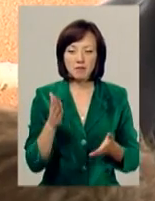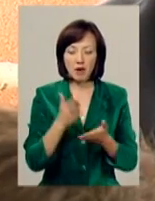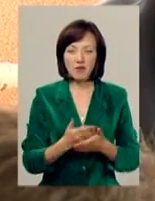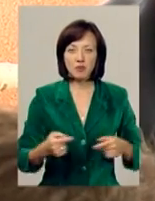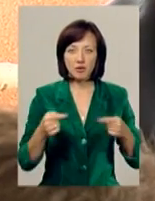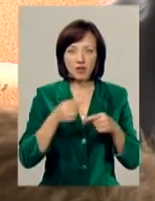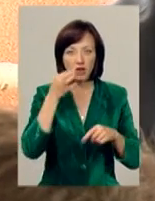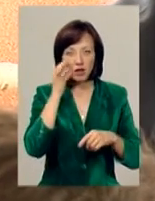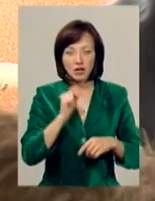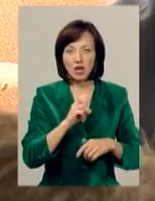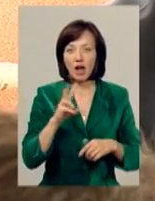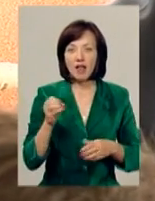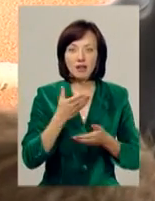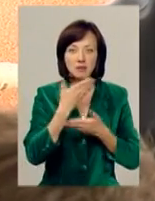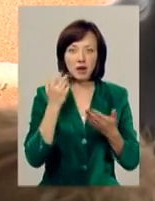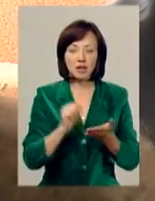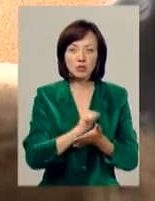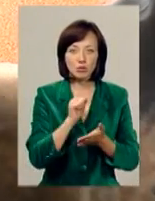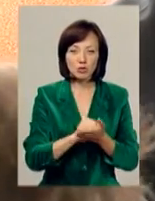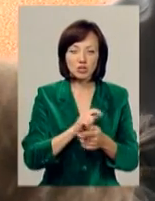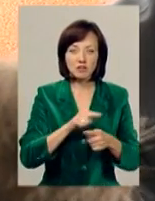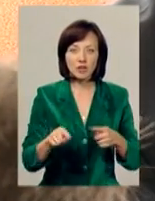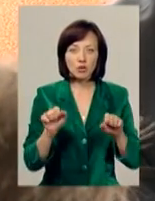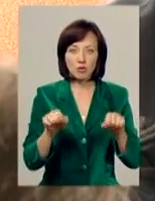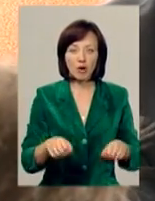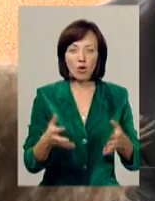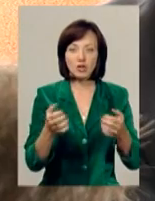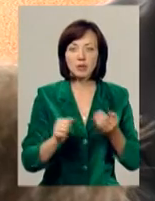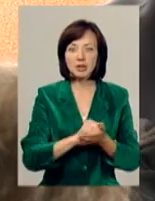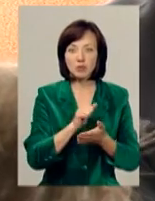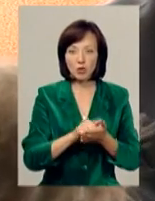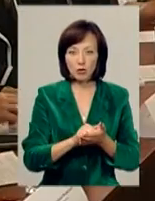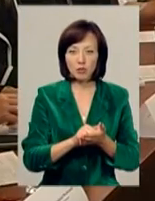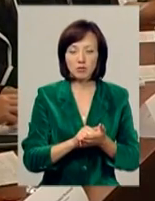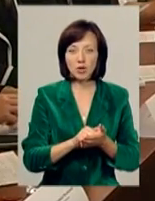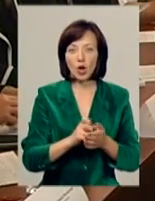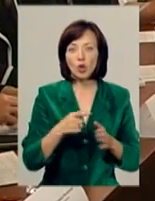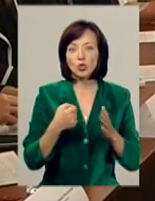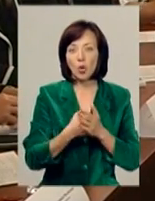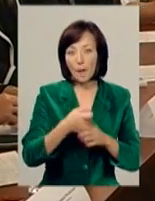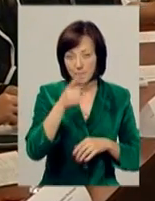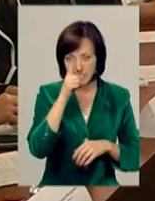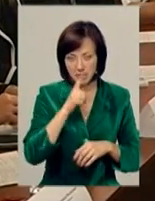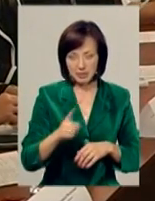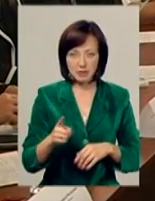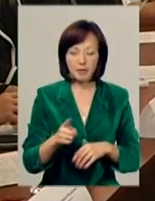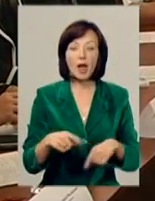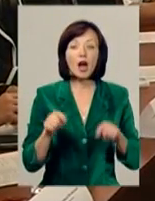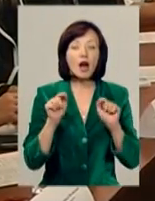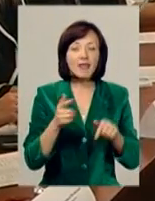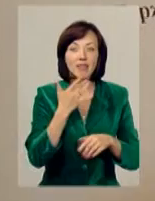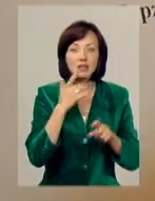навичку але не мають відповідного диплому щоб він швидко міг отримати диплом до Місяця двох часв в нацагентстві також активно